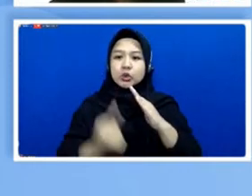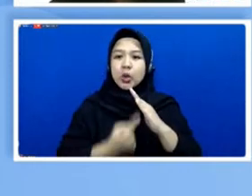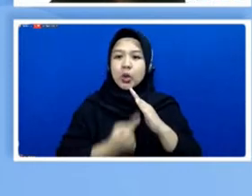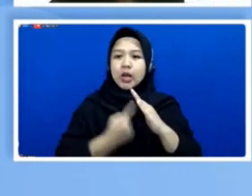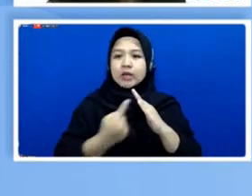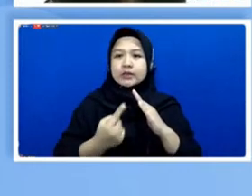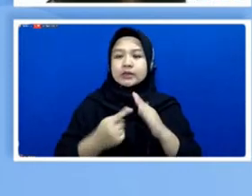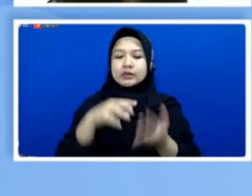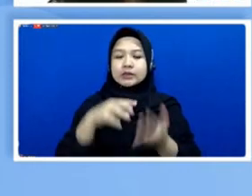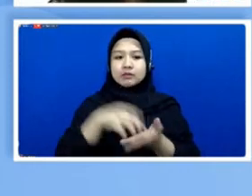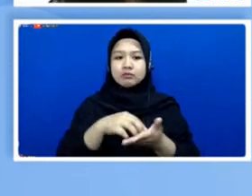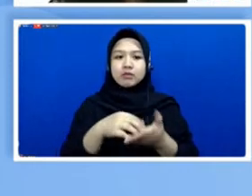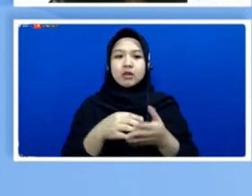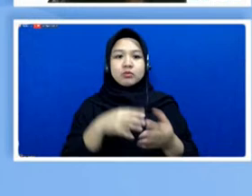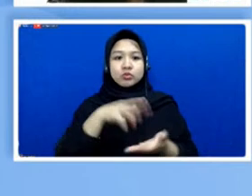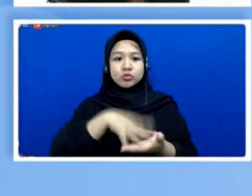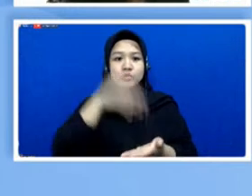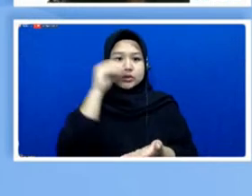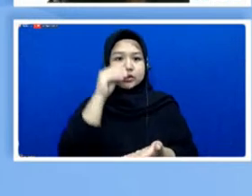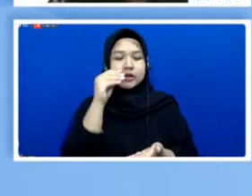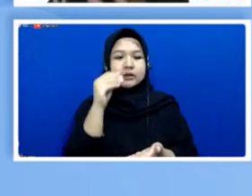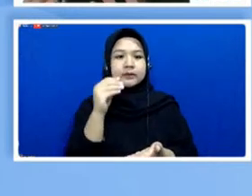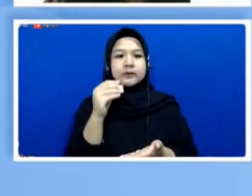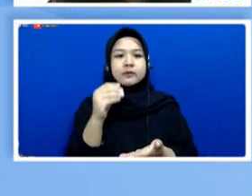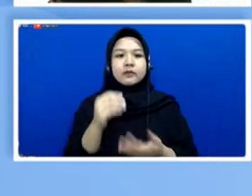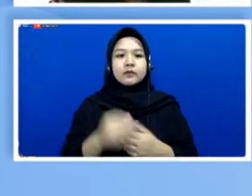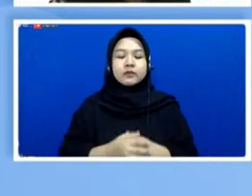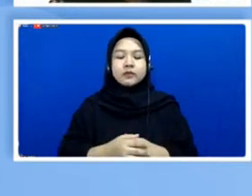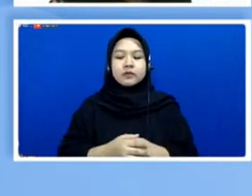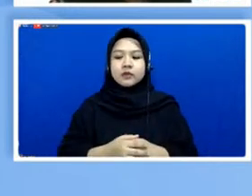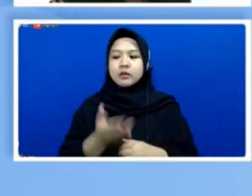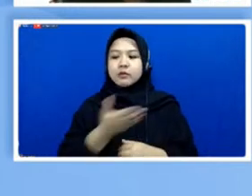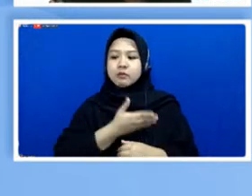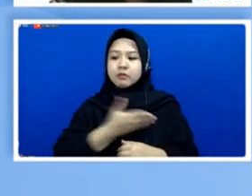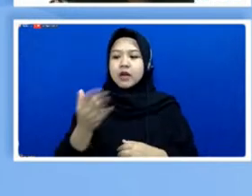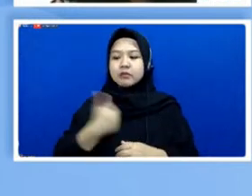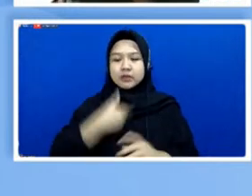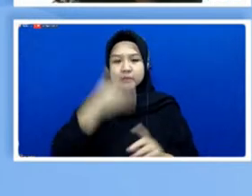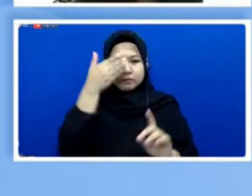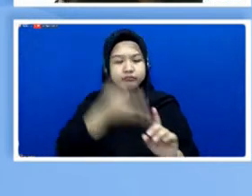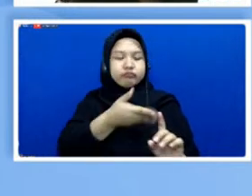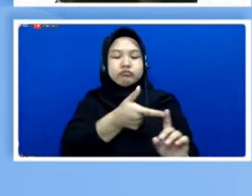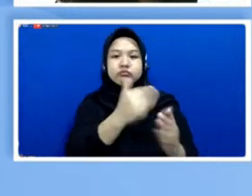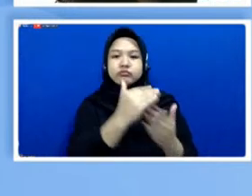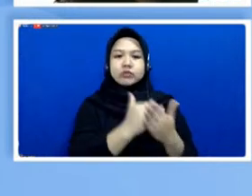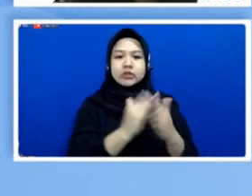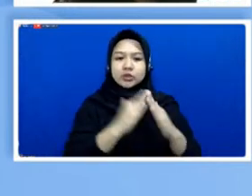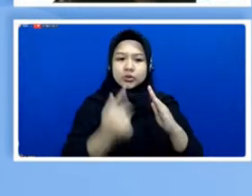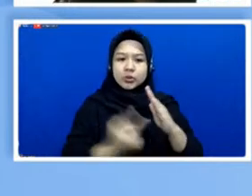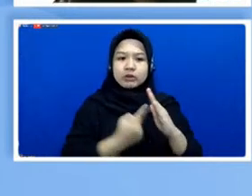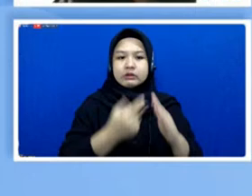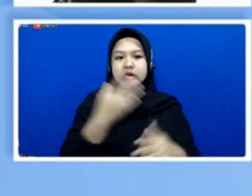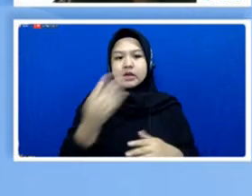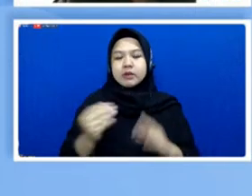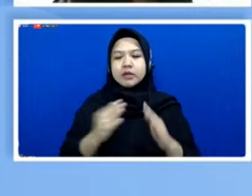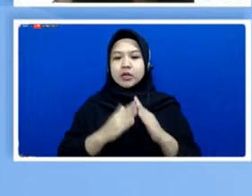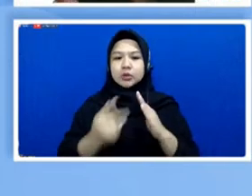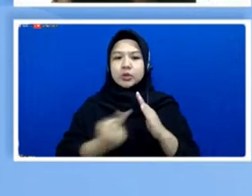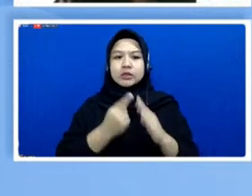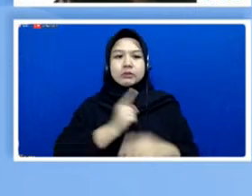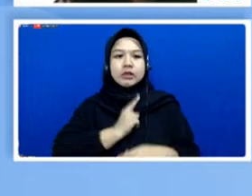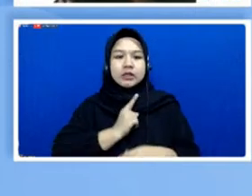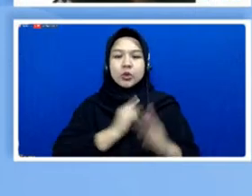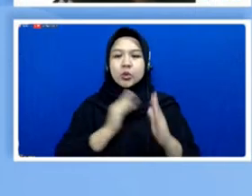isolasi terpusat, maka mereka akan lebih patuh menjalankan isolasi daripada menjalankan isolasi mandiri di rumah